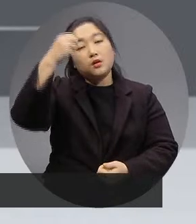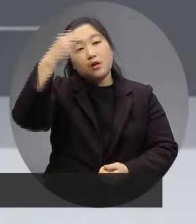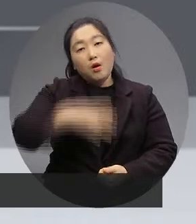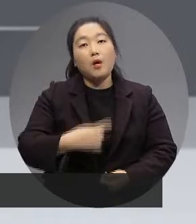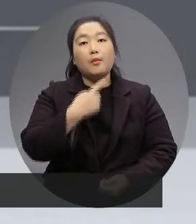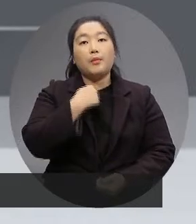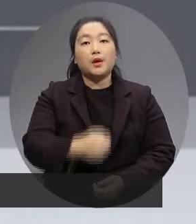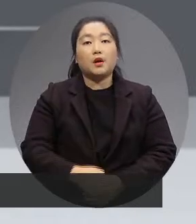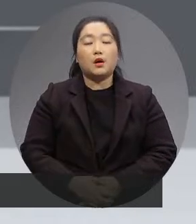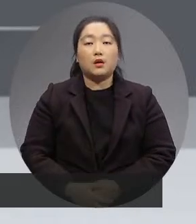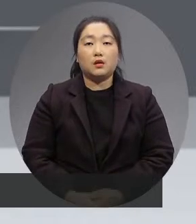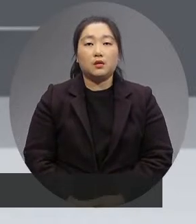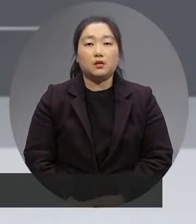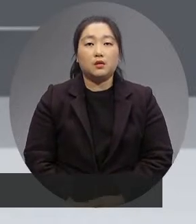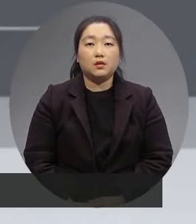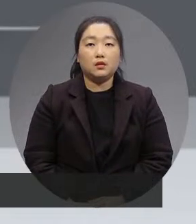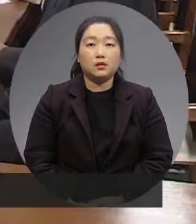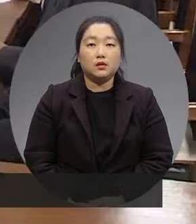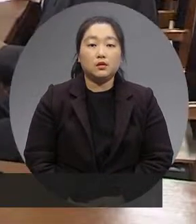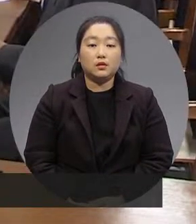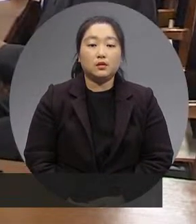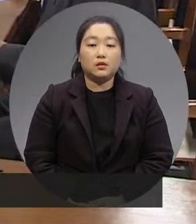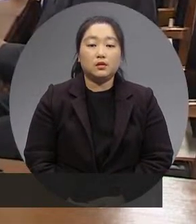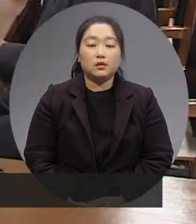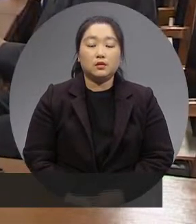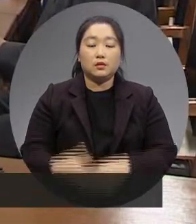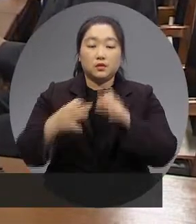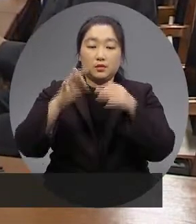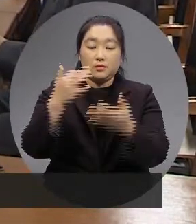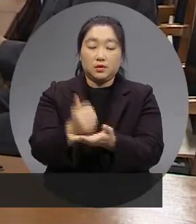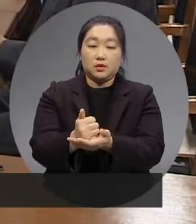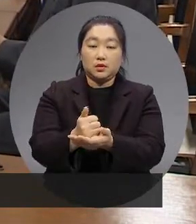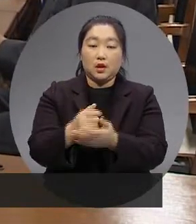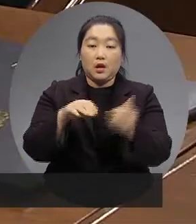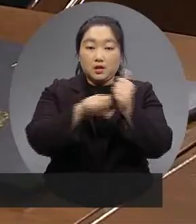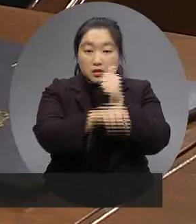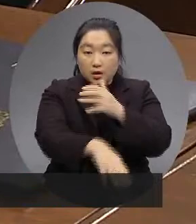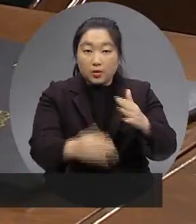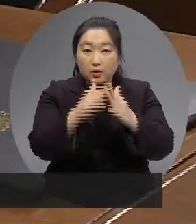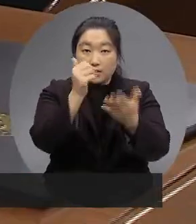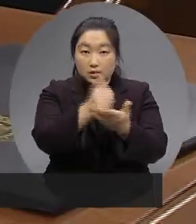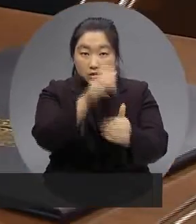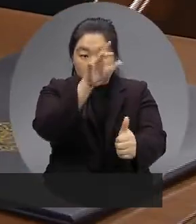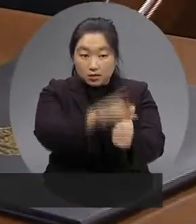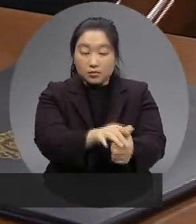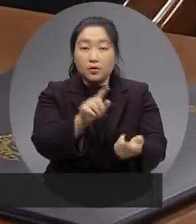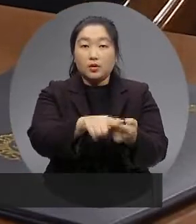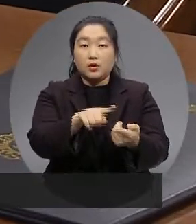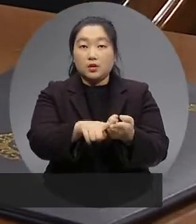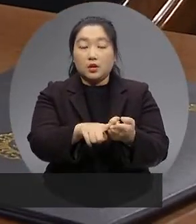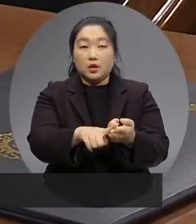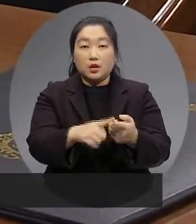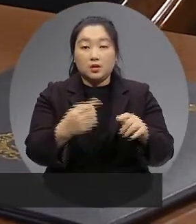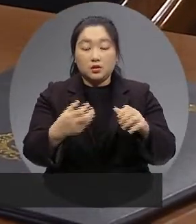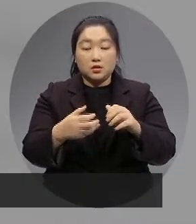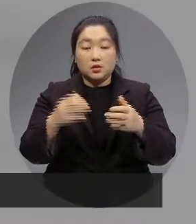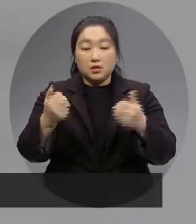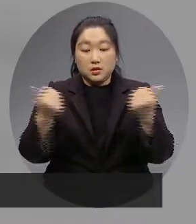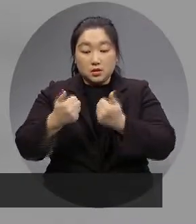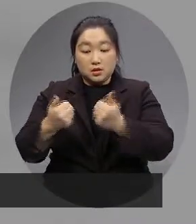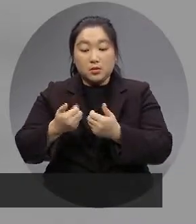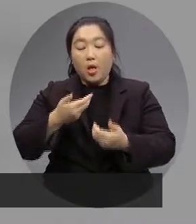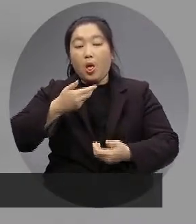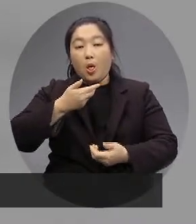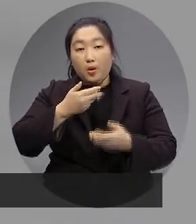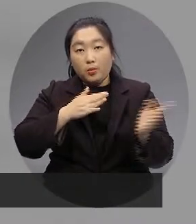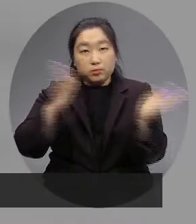있다며 감정을 드러냈습니다. 김 지사는 최근 산하기관 원장 임용과 관련해 이른바 의회를 패싱했다는 비판을 받은